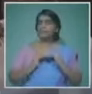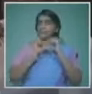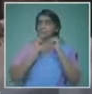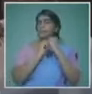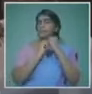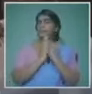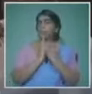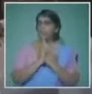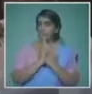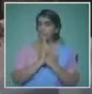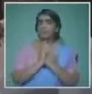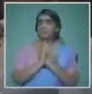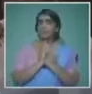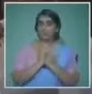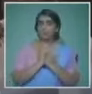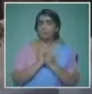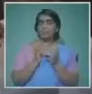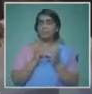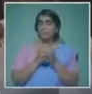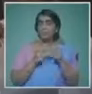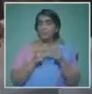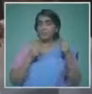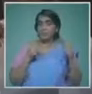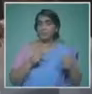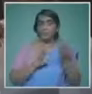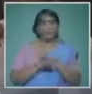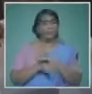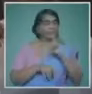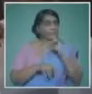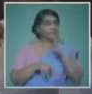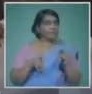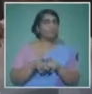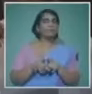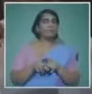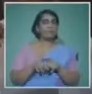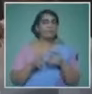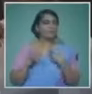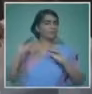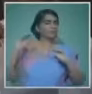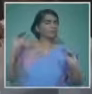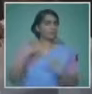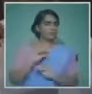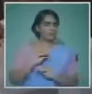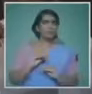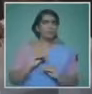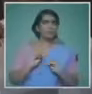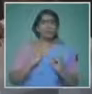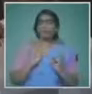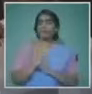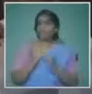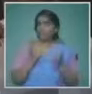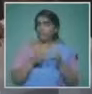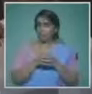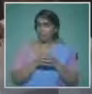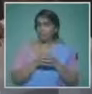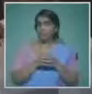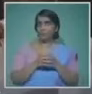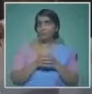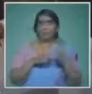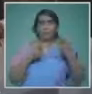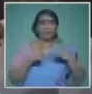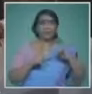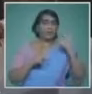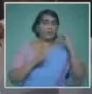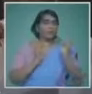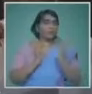වැඩසටහන් විශේෂයෙන් විපක්ෂයේ විසින්ම මීට කලින් යෝජනා කළ තිබිච්ච ඒවා පවා අපි අතුලත් කළා. ආංශික අධිෂ්ඨාන කාර්ය සභා ටික, ඊළඟට